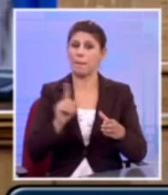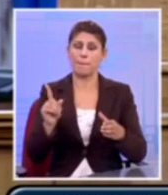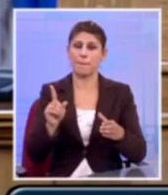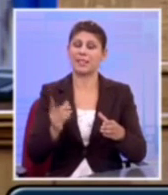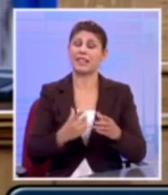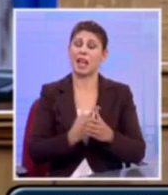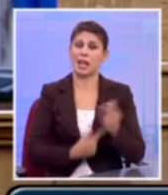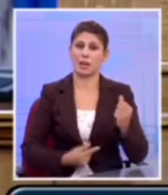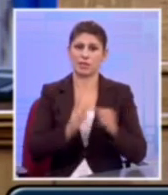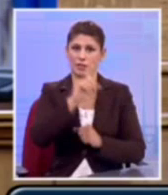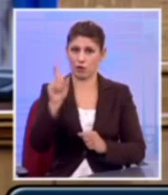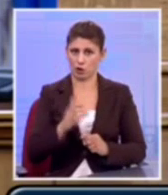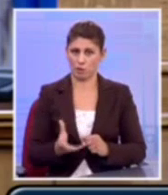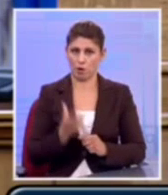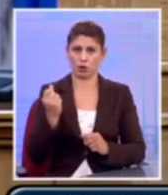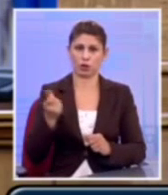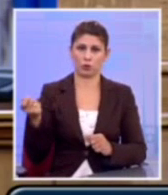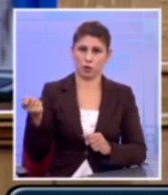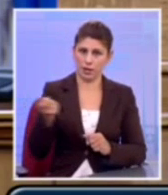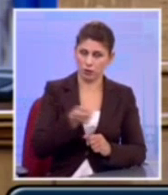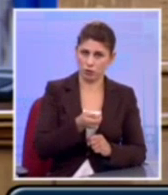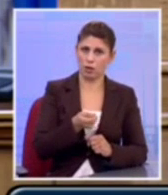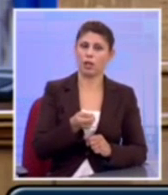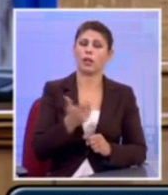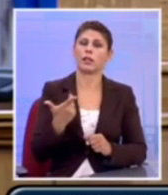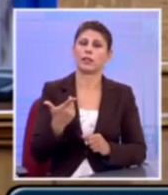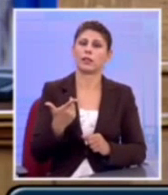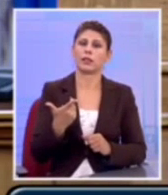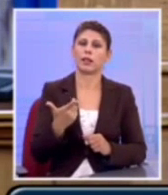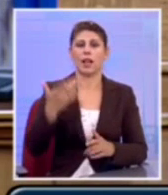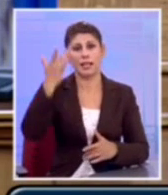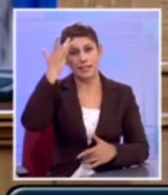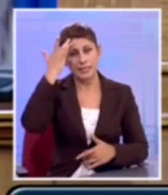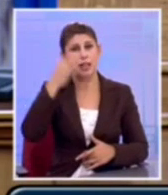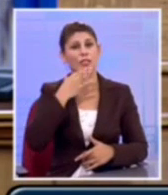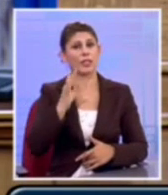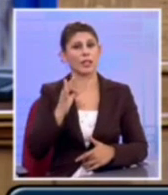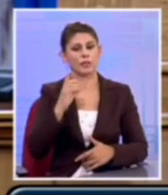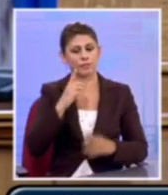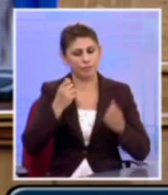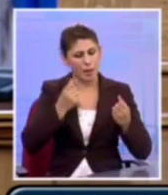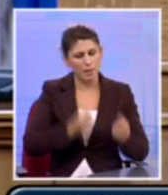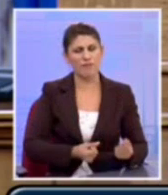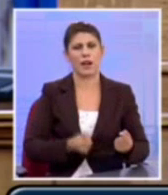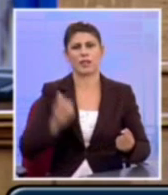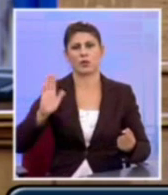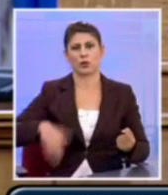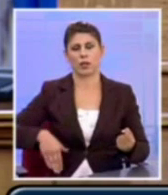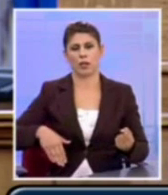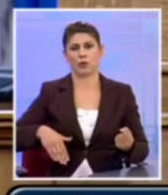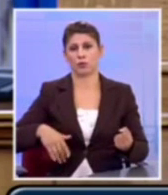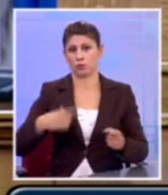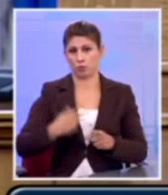της έλλειψης βιωσιμότητας του χρέους, για την ενσυνείδητη δηλαδή επιβάρυνση τελικά